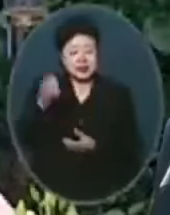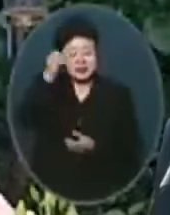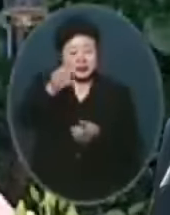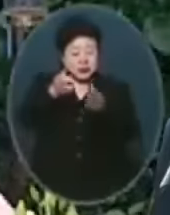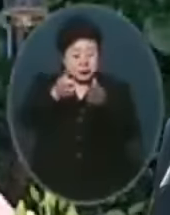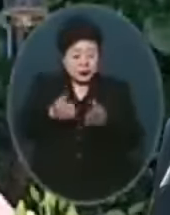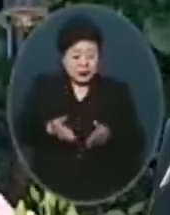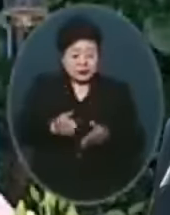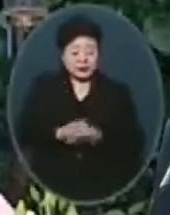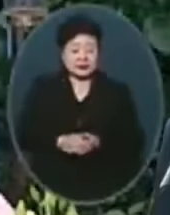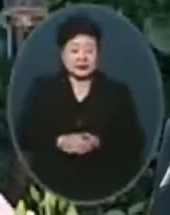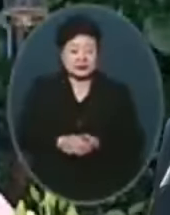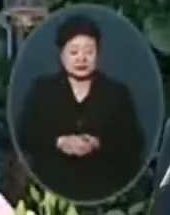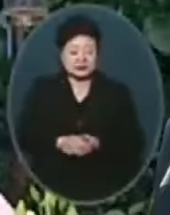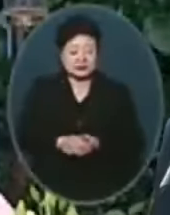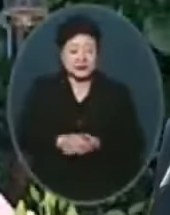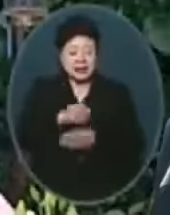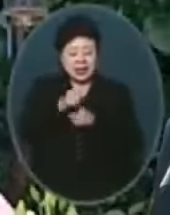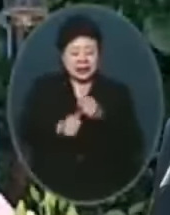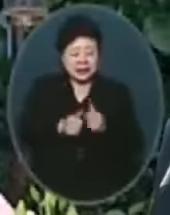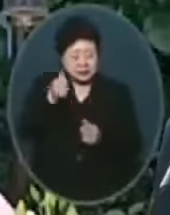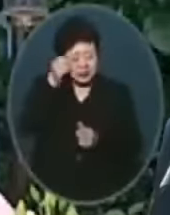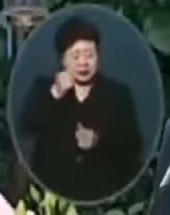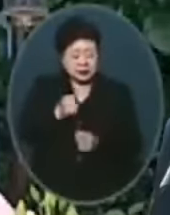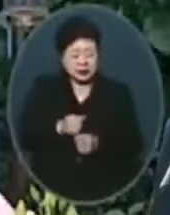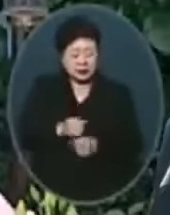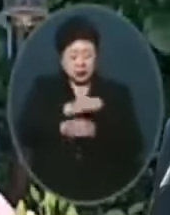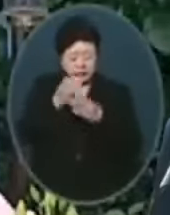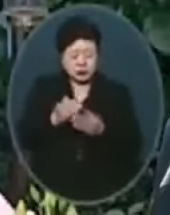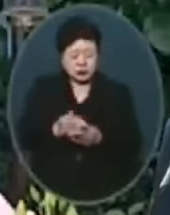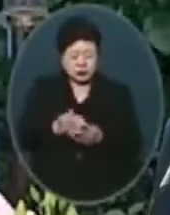성령을 통해서 여러분의 생각을 다 알고